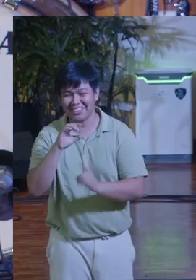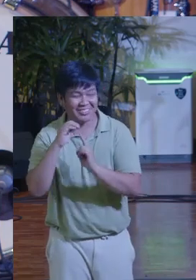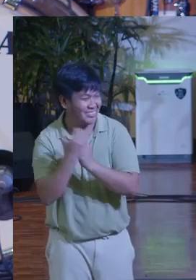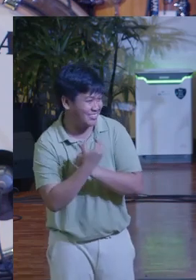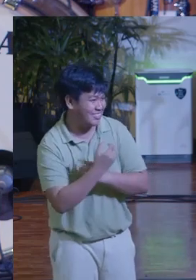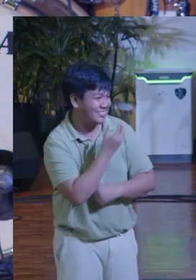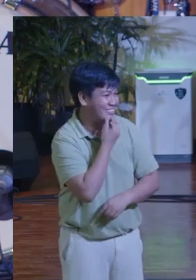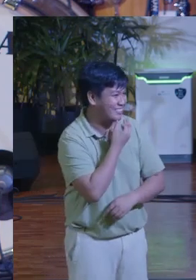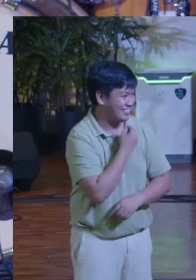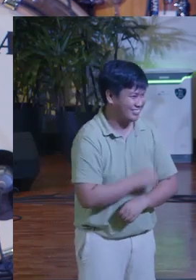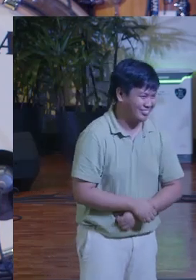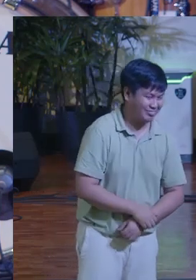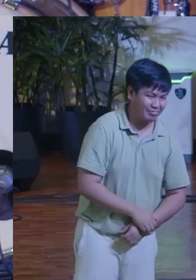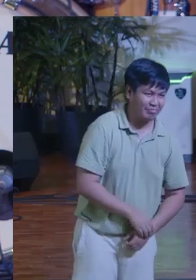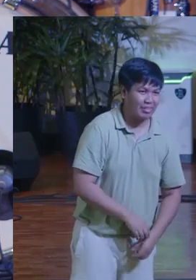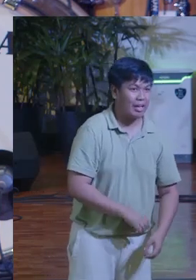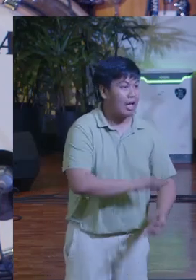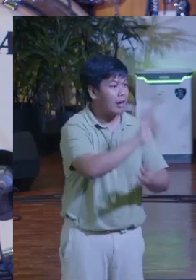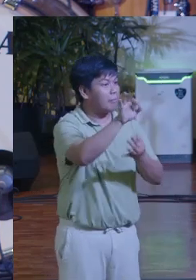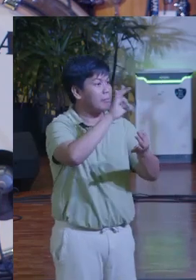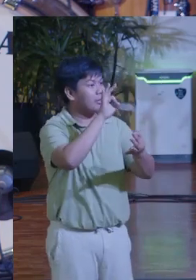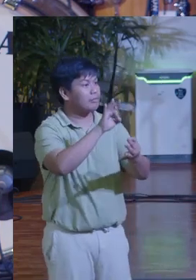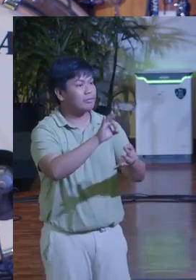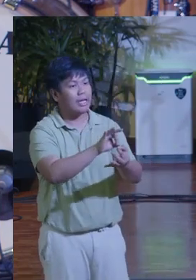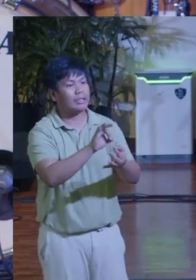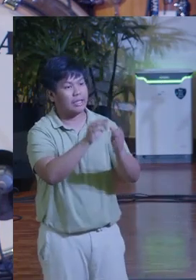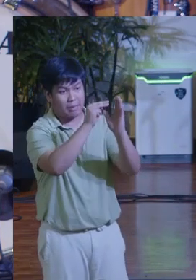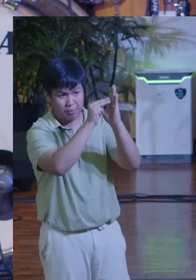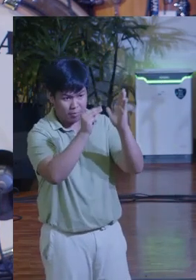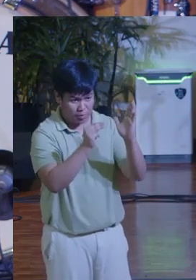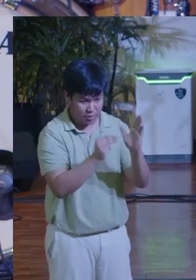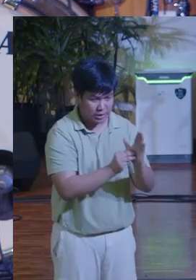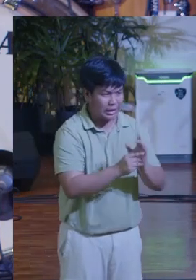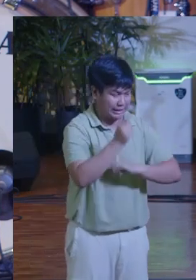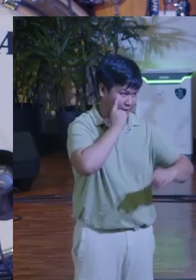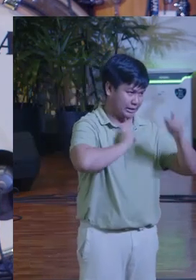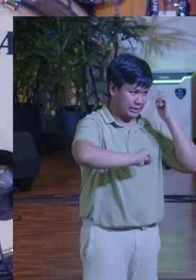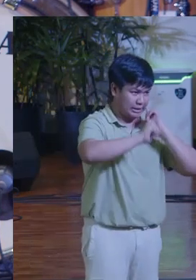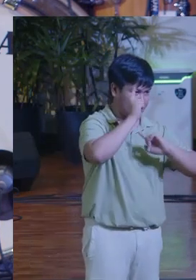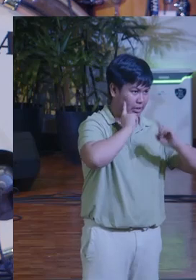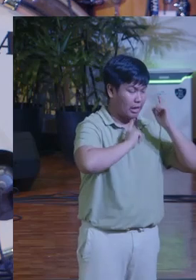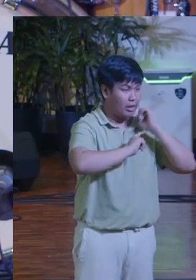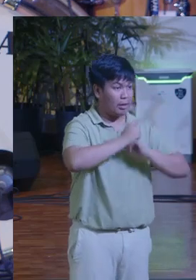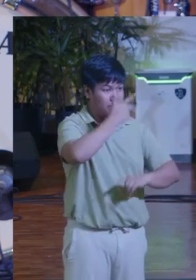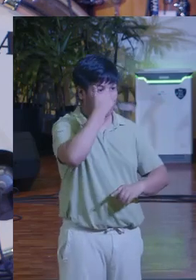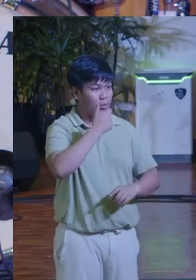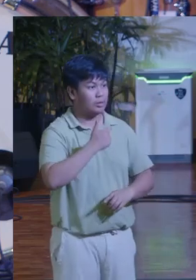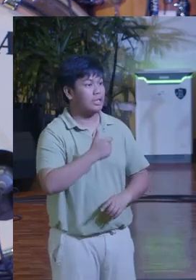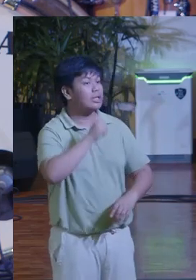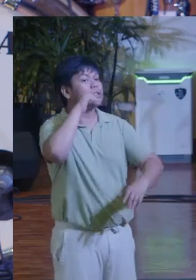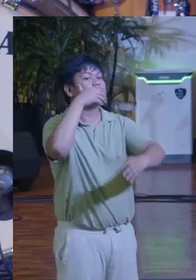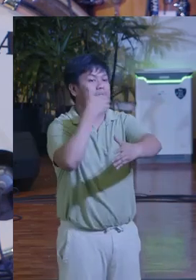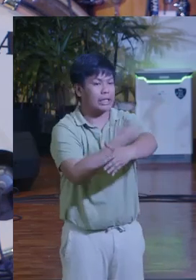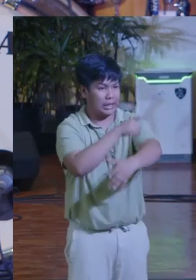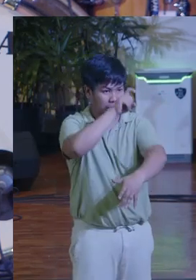timing. So, kumilos ang Diyos sa puso ng anak ni Pharaoh mismo.